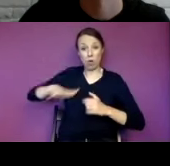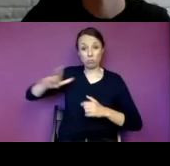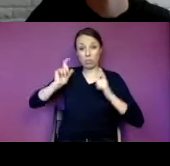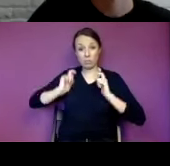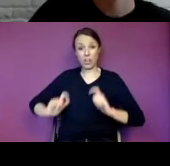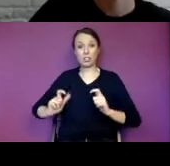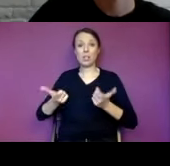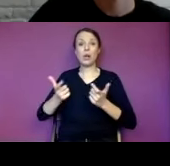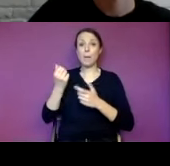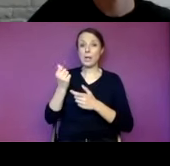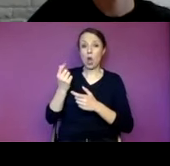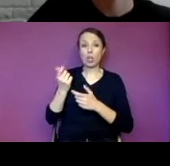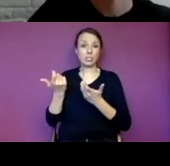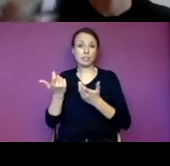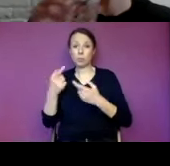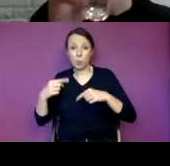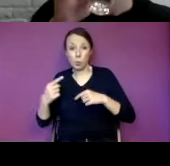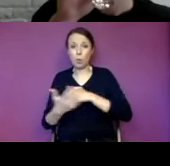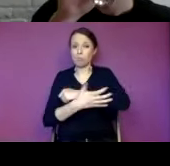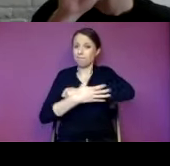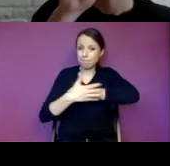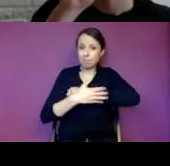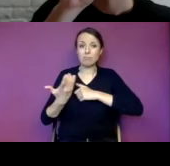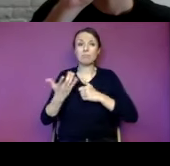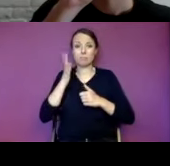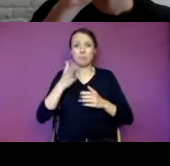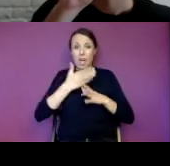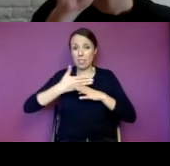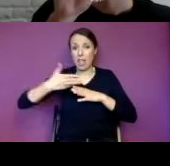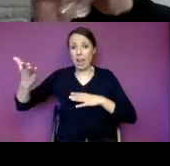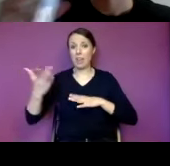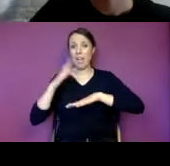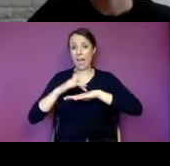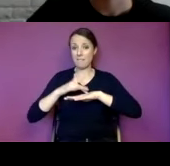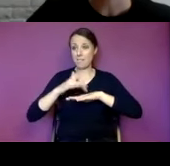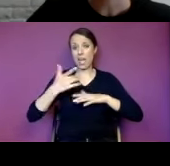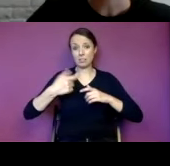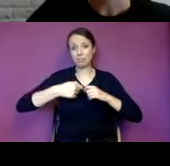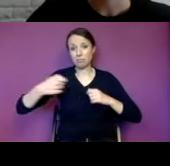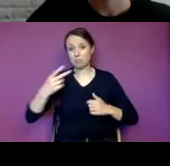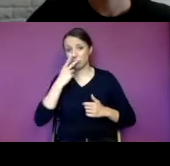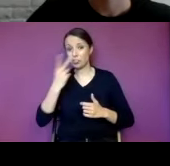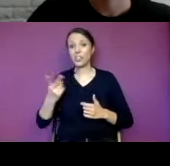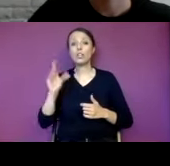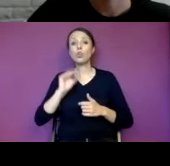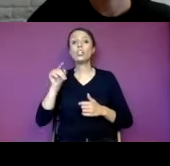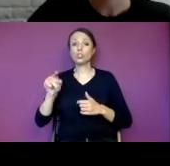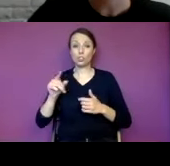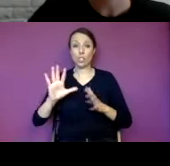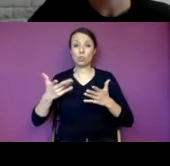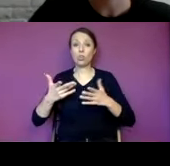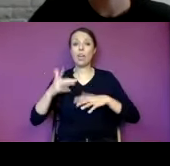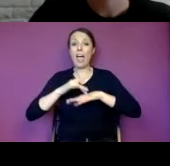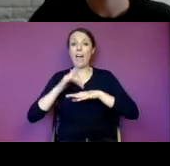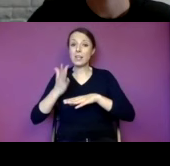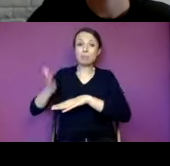dzisiaj, prawda, no, odczuwamy tego konsekwencje, no to jest właśnie to pokłosie również jeszcze poprzedniej epoki, kiedy no, właściwie z pełną